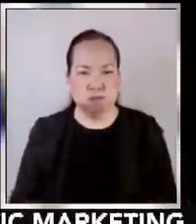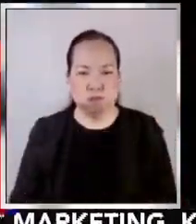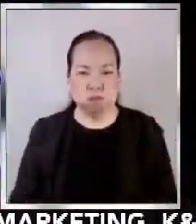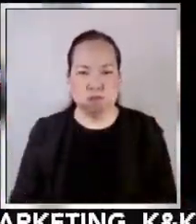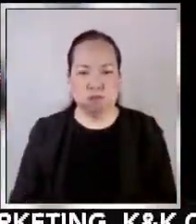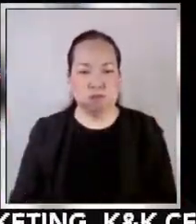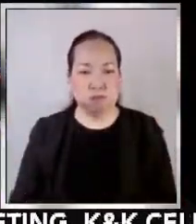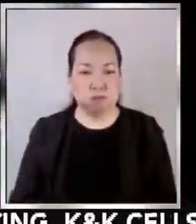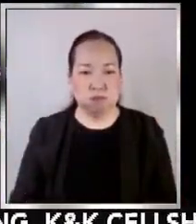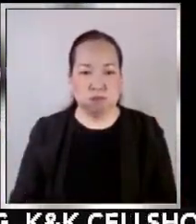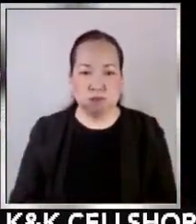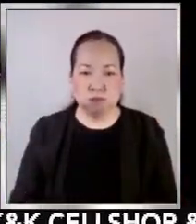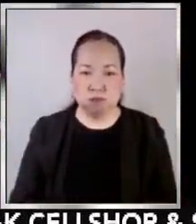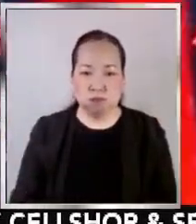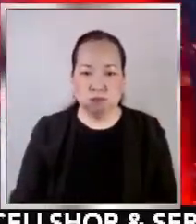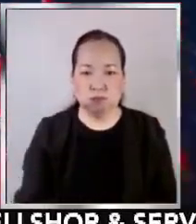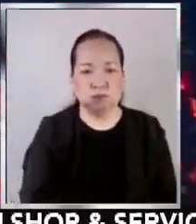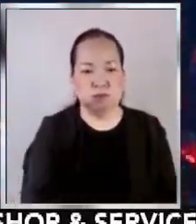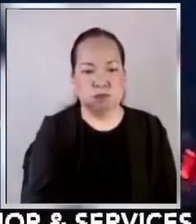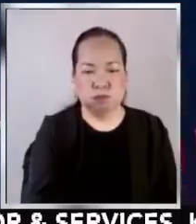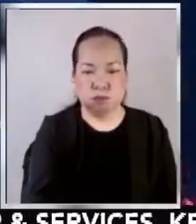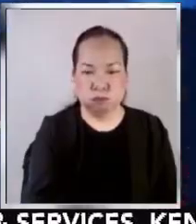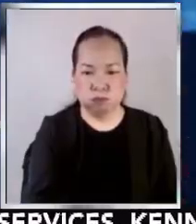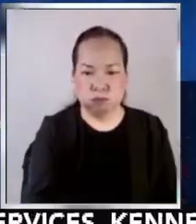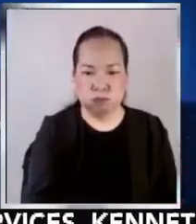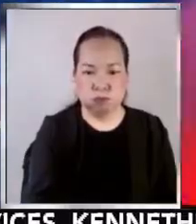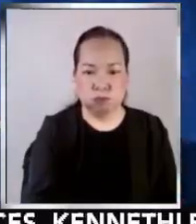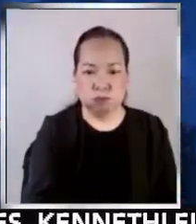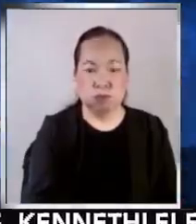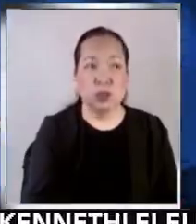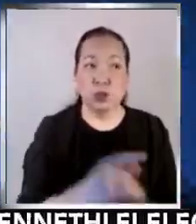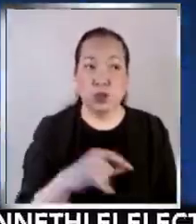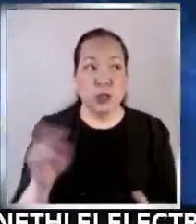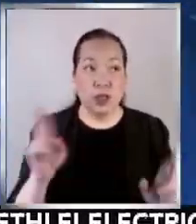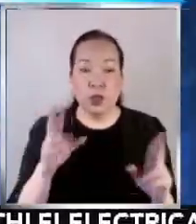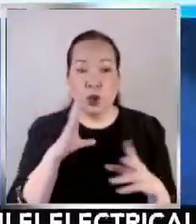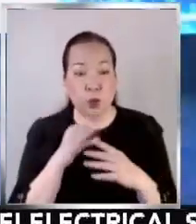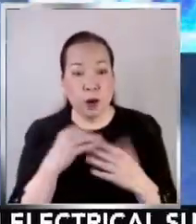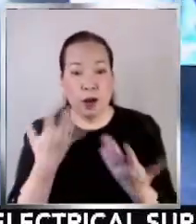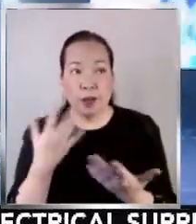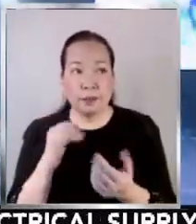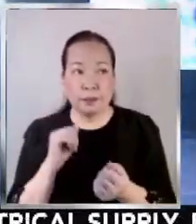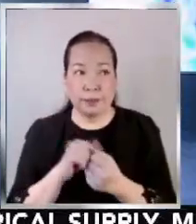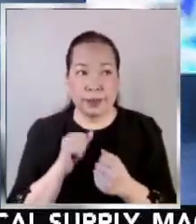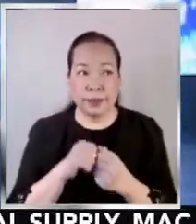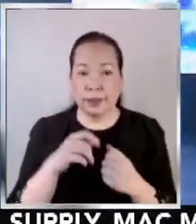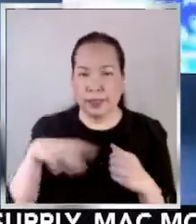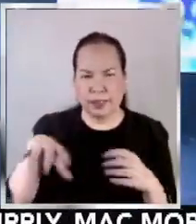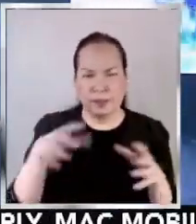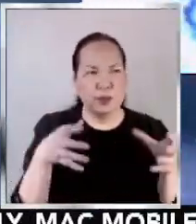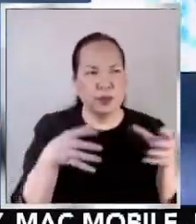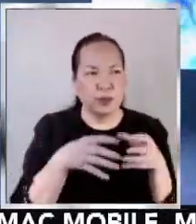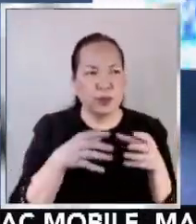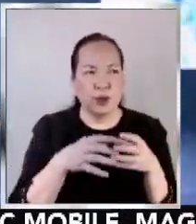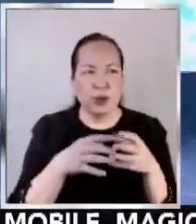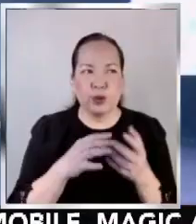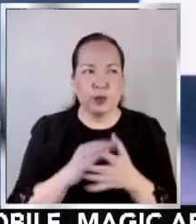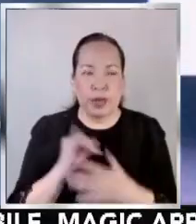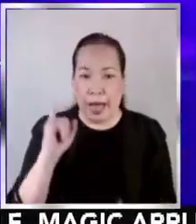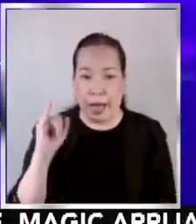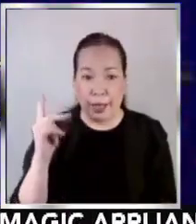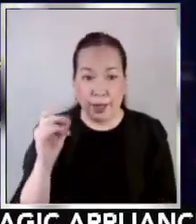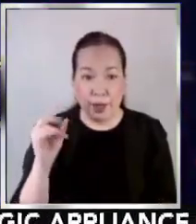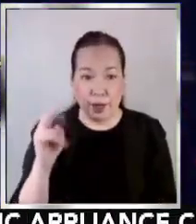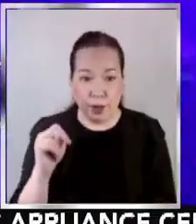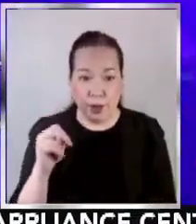Start your evening, Icons! Humanda ng makibling-bling kasamang Love Scenario Singers, Icon. Magbabalik bansa